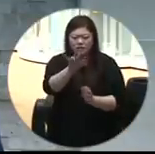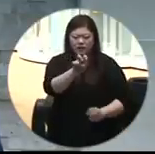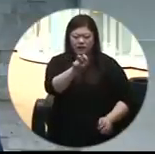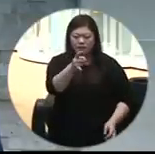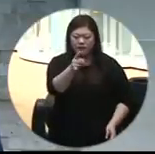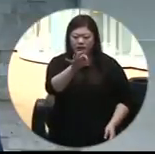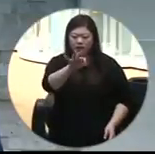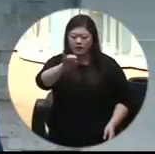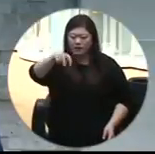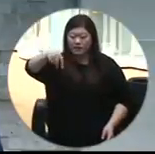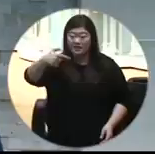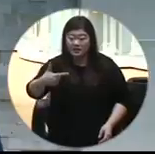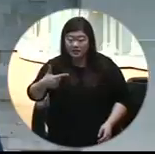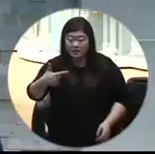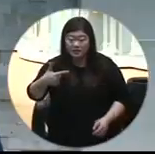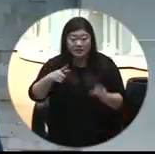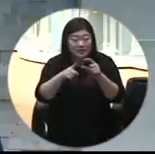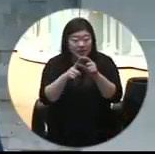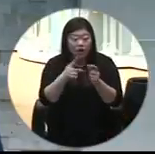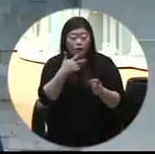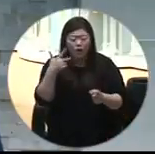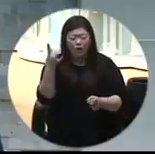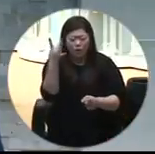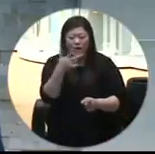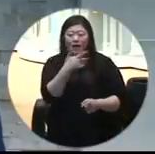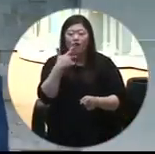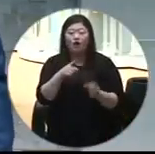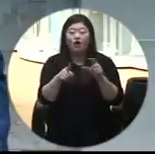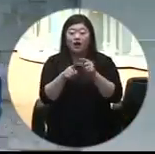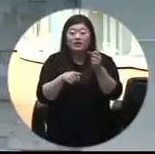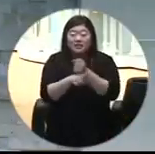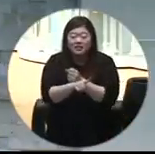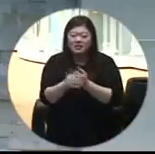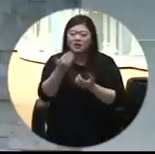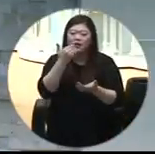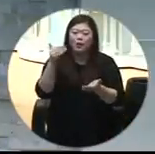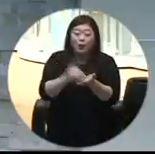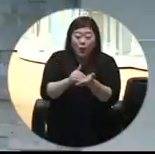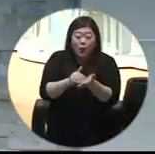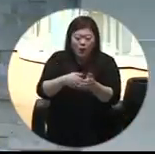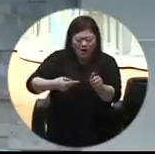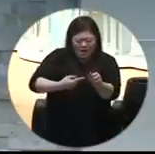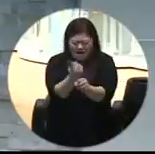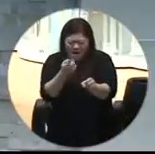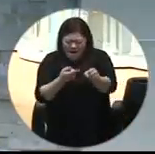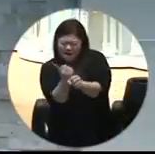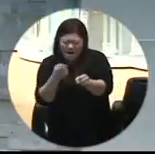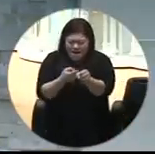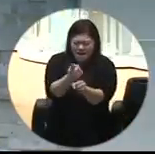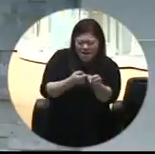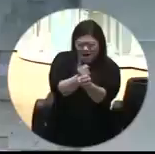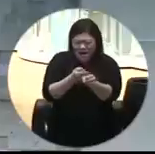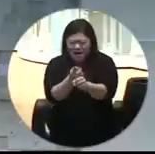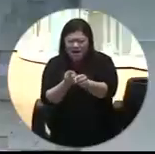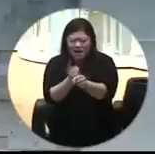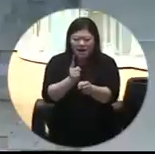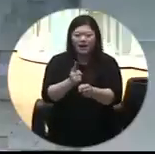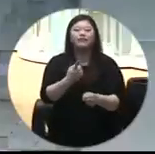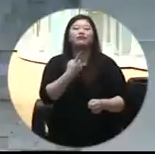영어는 석공이란 뜻이에요. 원래 석공. 그러니까 이 돌로서 돌을 잘 다